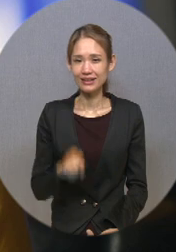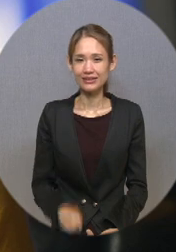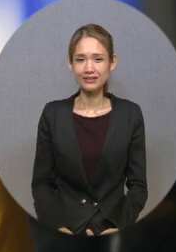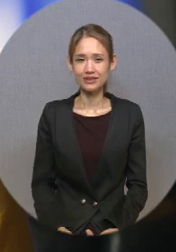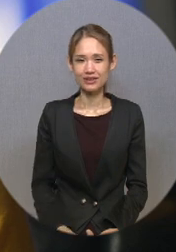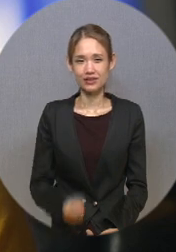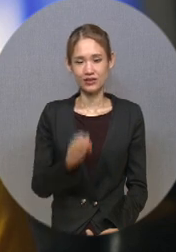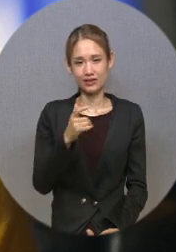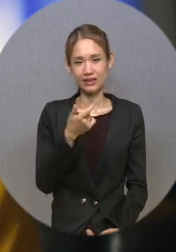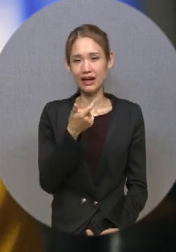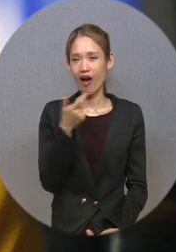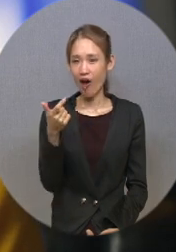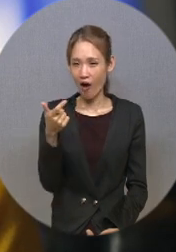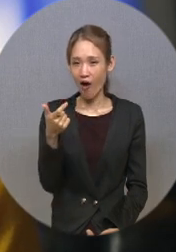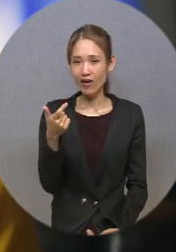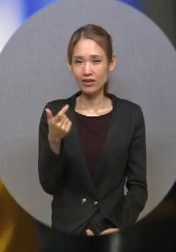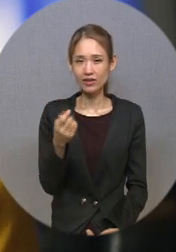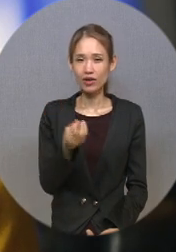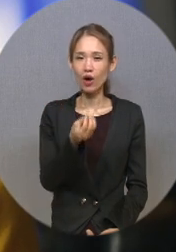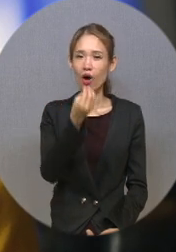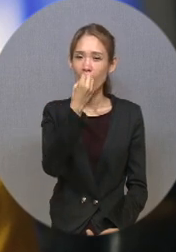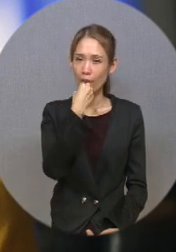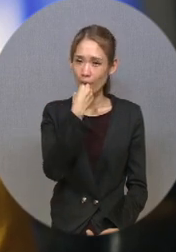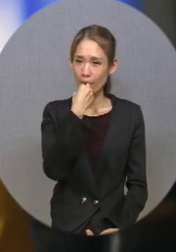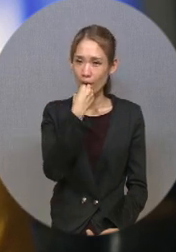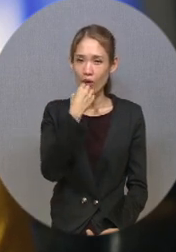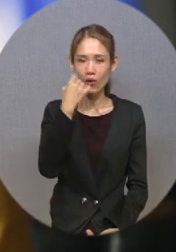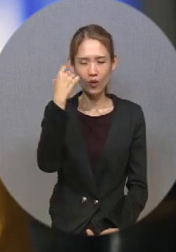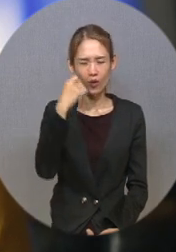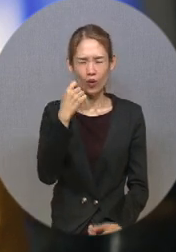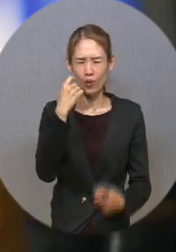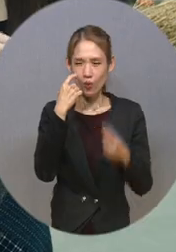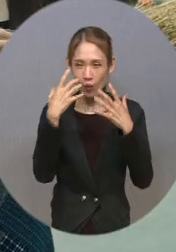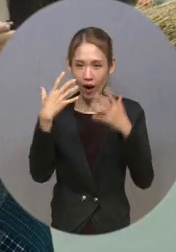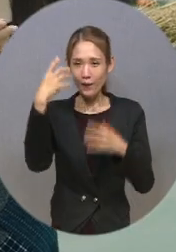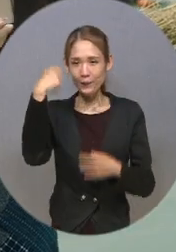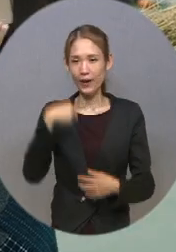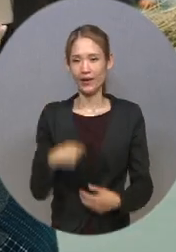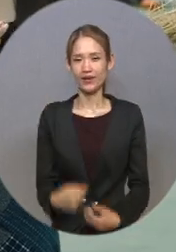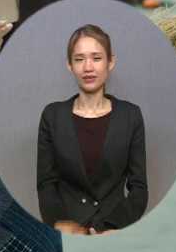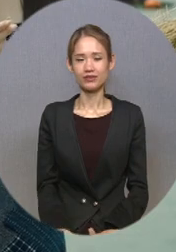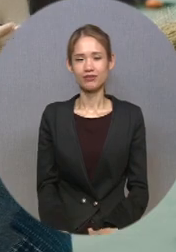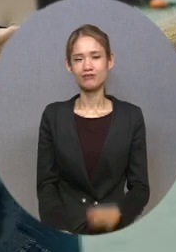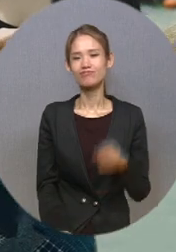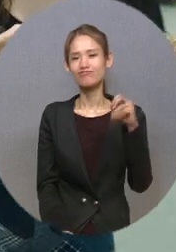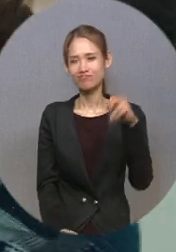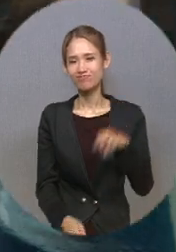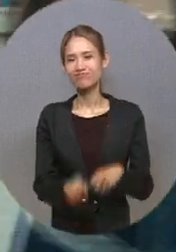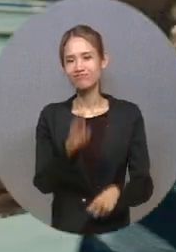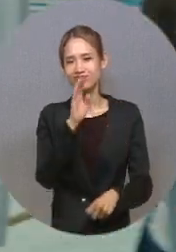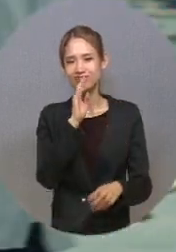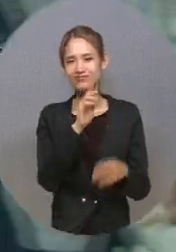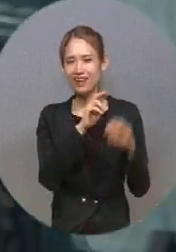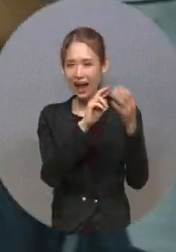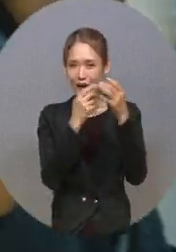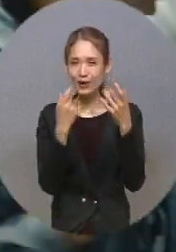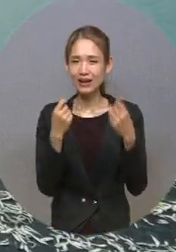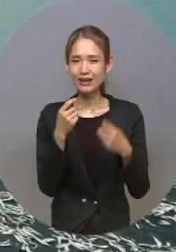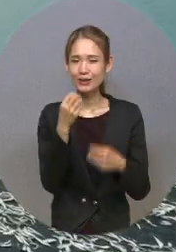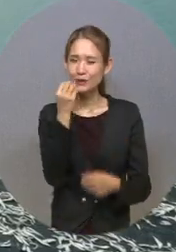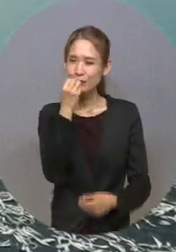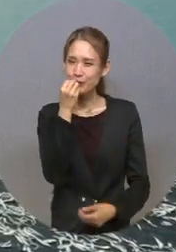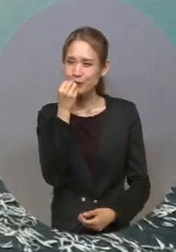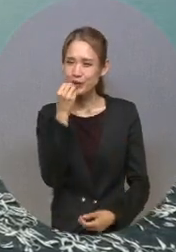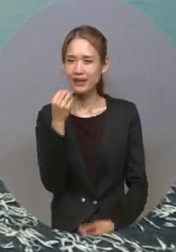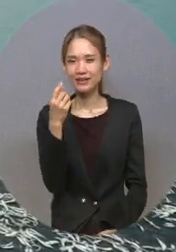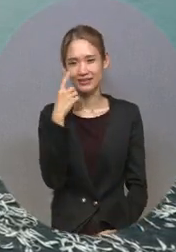멸치가 크다 보니까 이게 먹자마자 바로 그 맛이 확 느껴지더라고요. 네, 맞습니다. 땅콩 같지 고소합니다, 어머니.